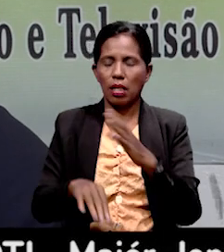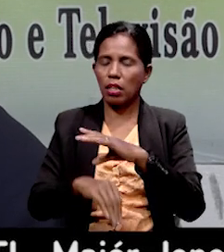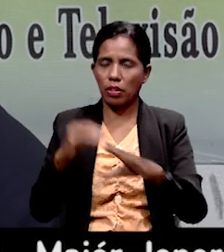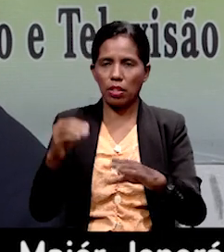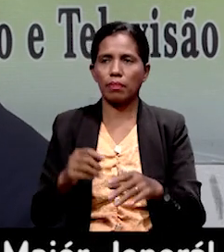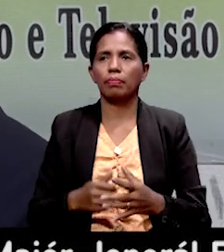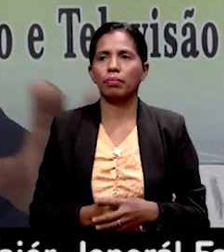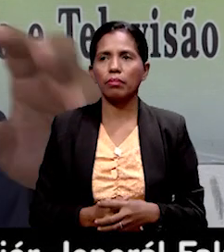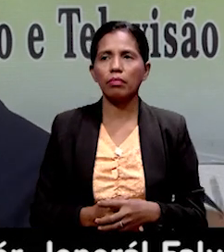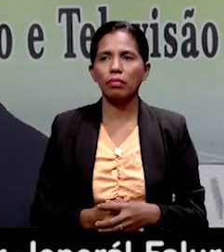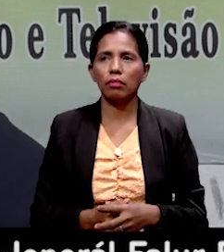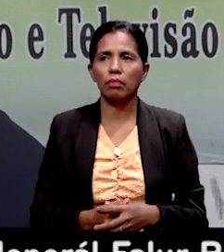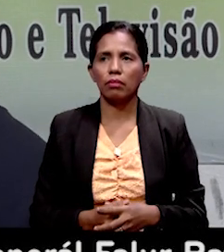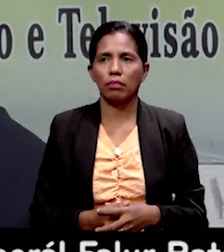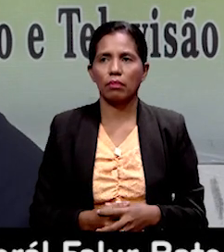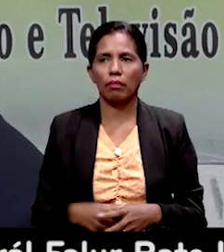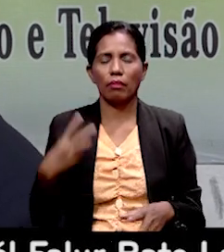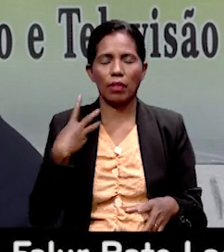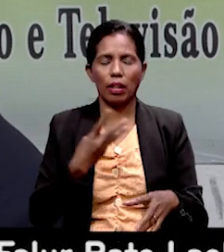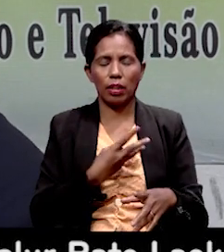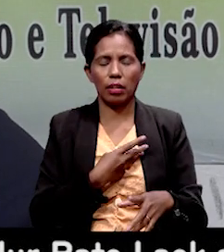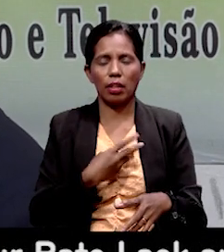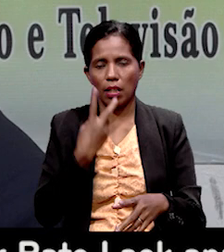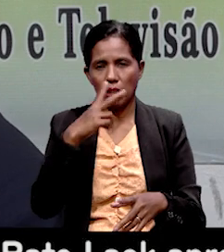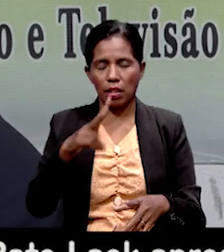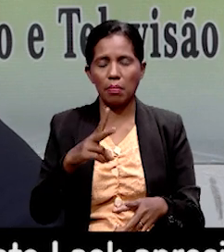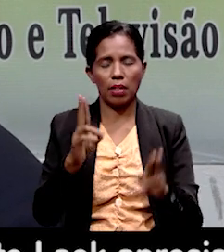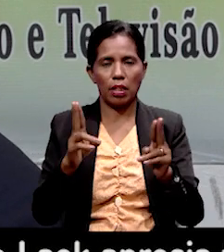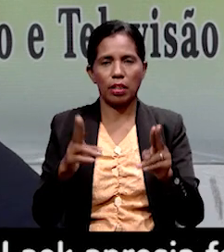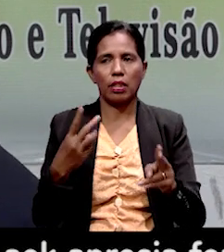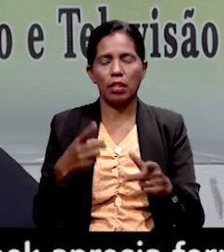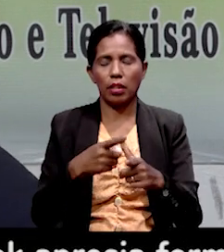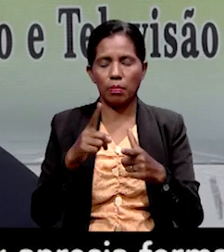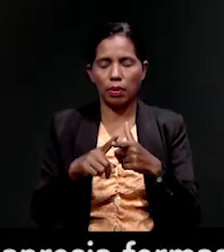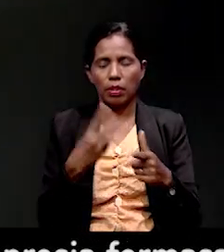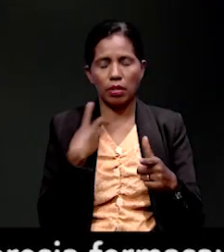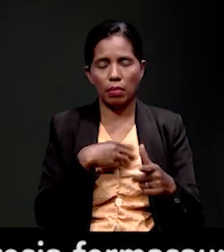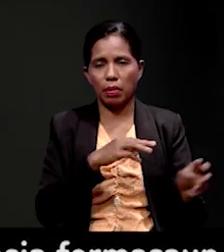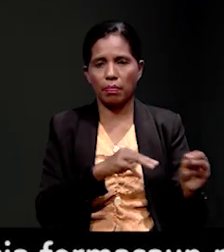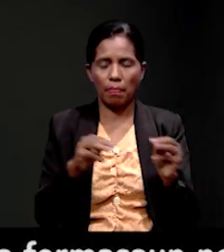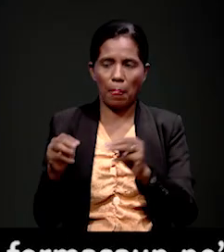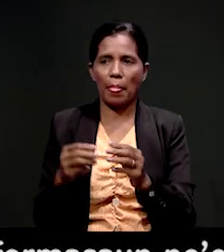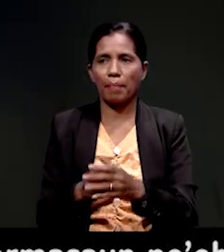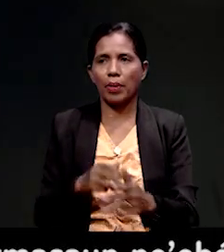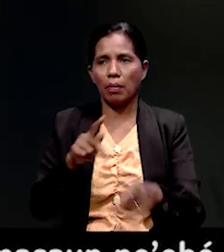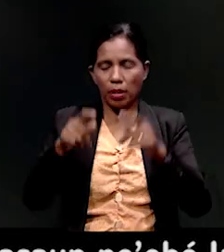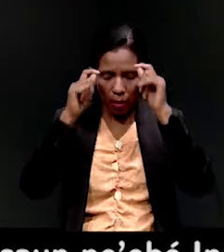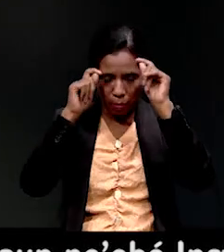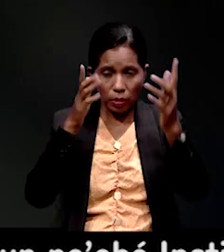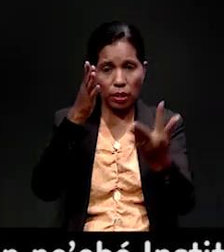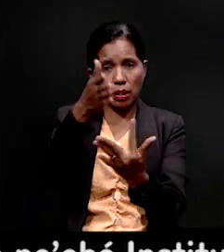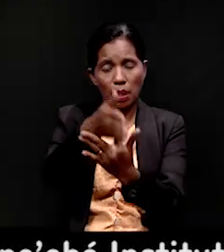sana sana. Itu espera investigasi belais. Perdepois di mana itu bela pasal bahaya demi sah. Timor Leste nebe tama ilegal ba